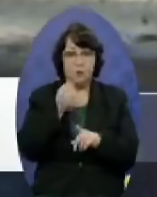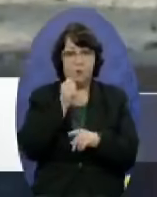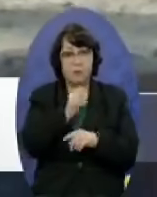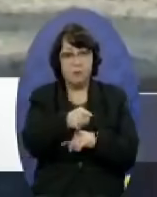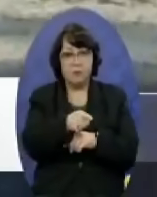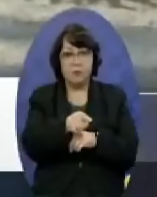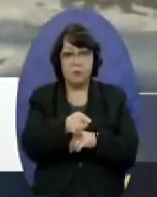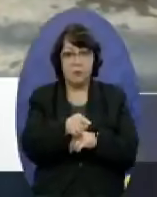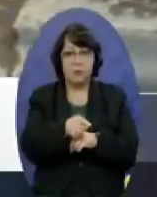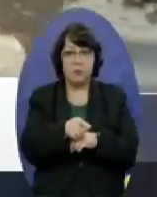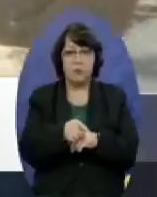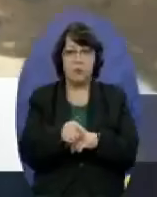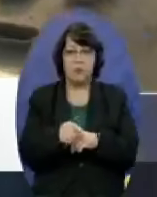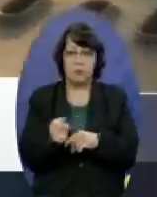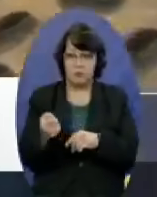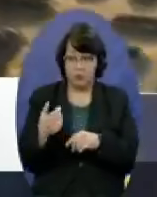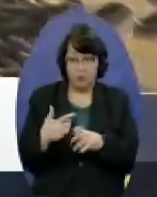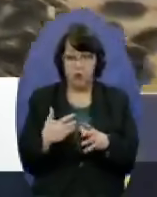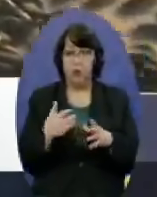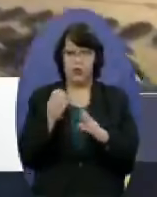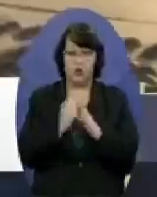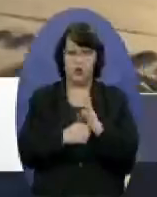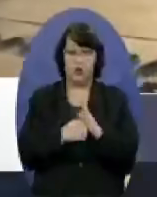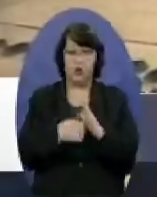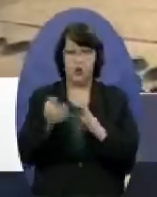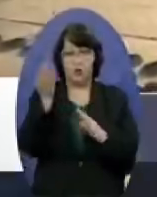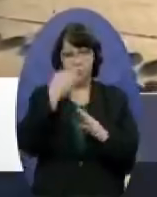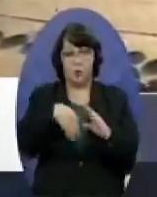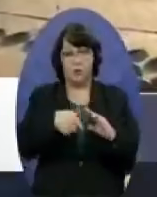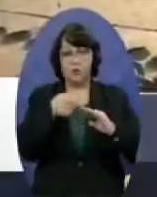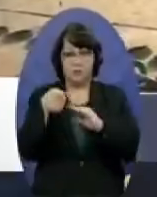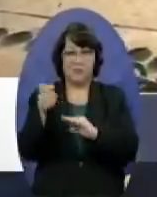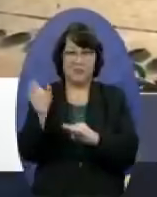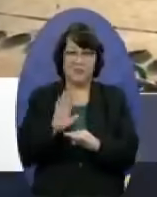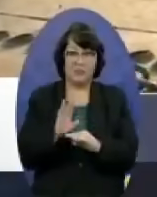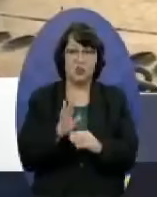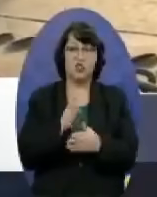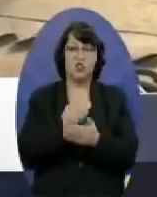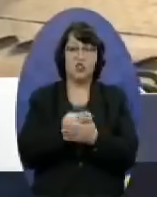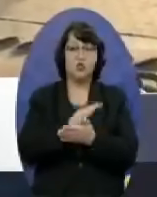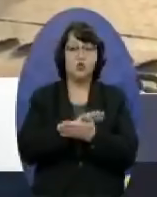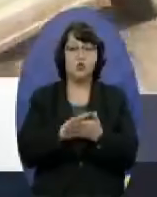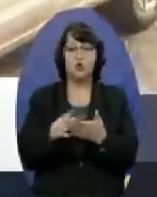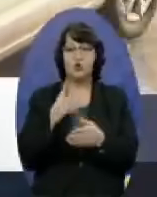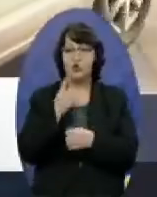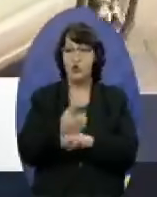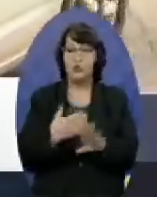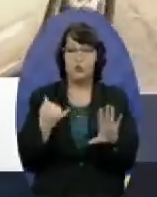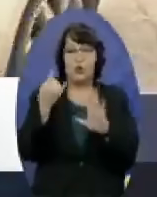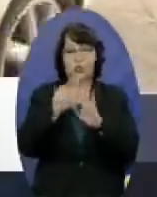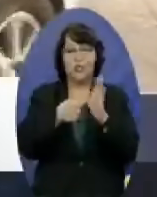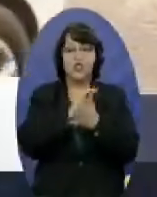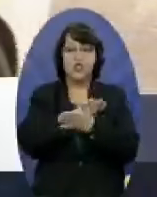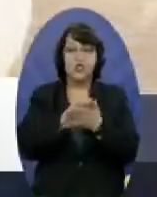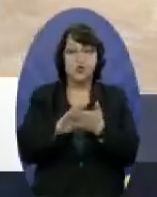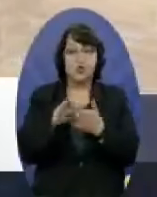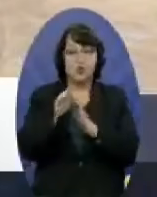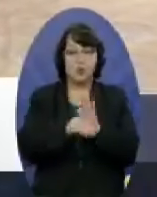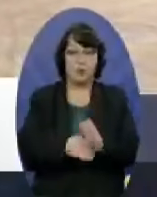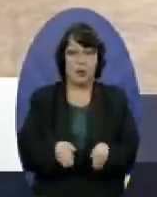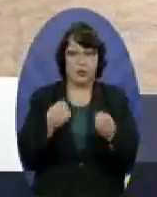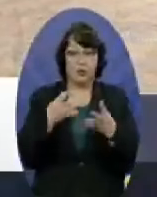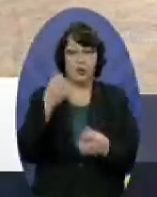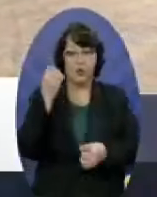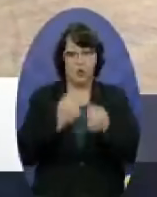баталсан тээврийн хэсэслийг зөөж шилжүүлэх төр саатуулах журмыг өнгөрсөн оны 6 дугаар сард шинжилсэн. Ингэхдээ жолоочд мэддэхгүйгээр шууд